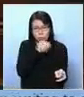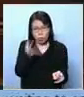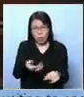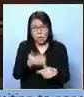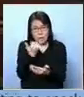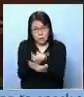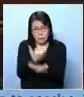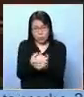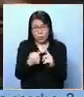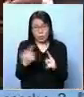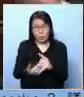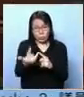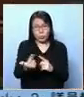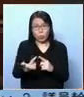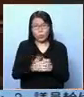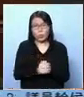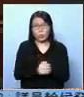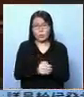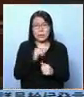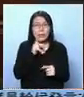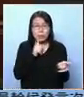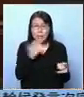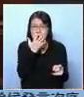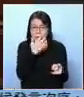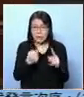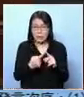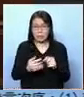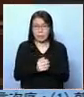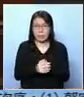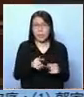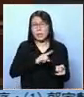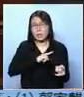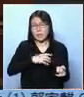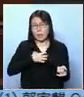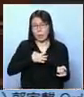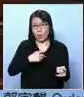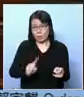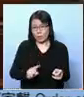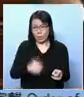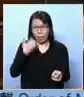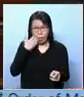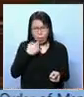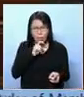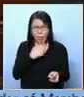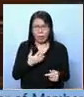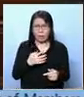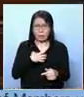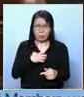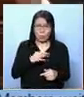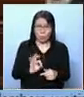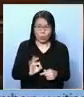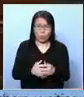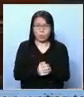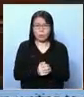几多人啊？如果嗰个系你嘅亲属，你会点样啊？咁冷血无情嘅说话竟然讲出，你